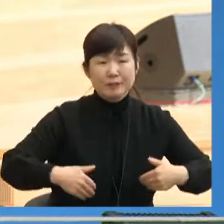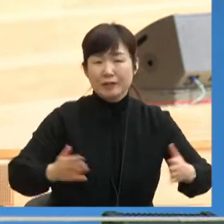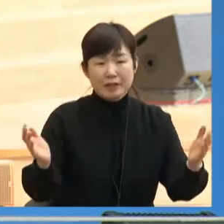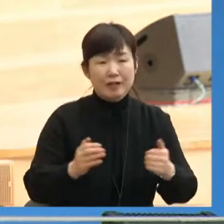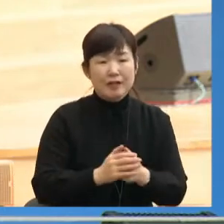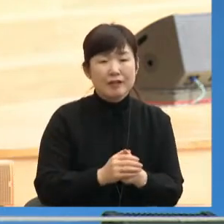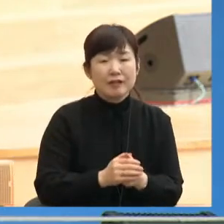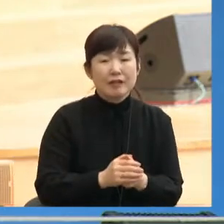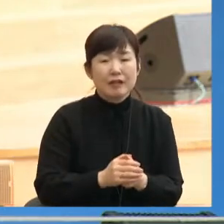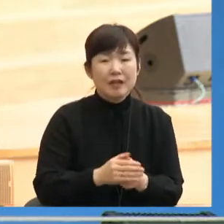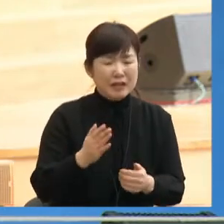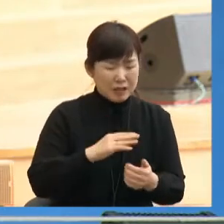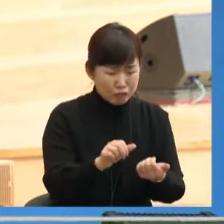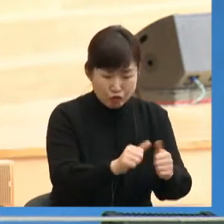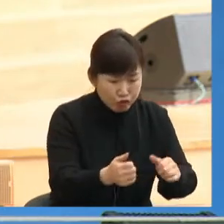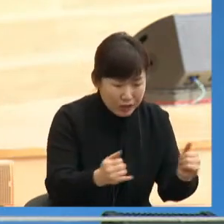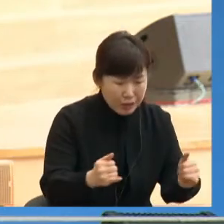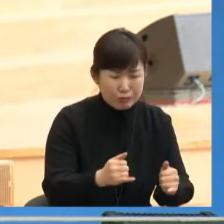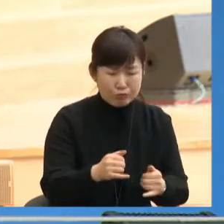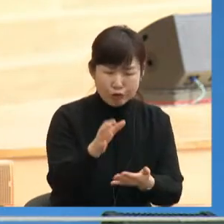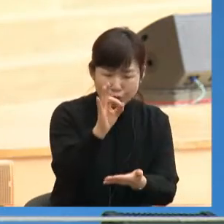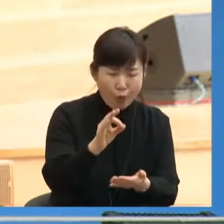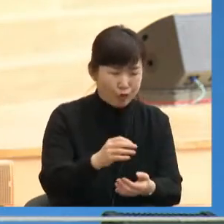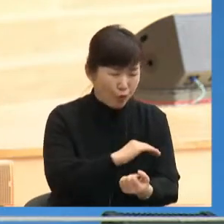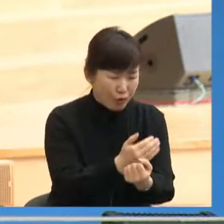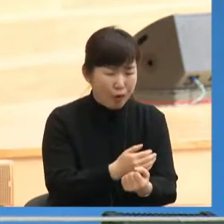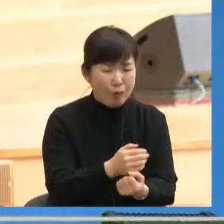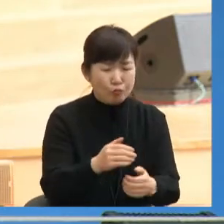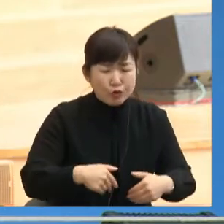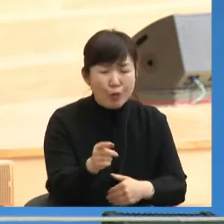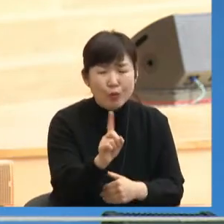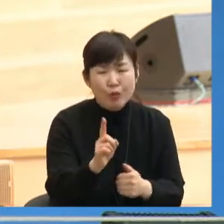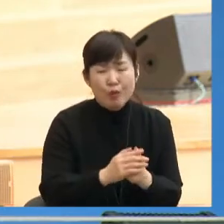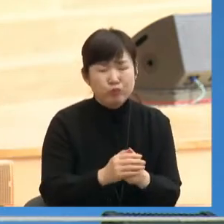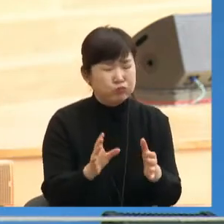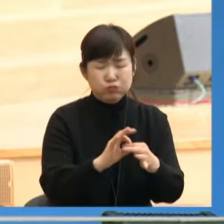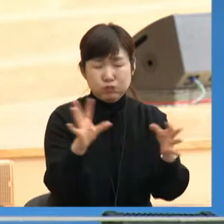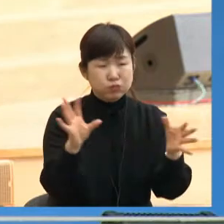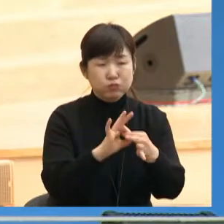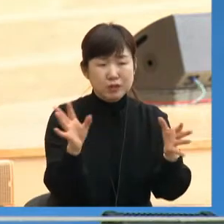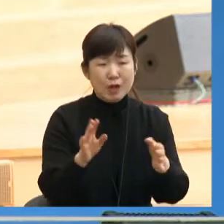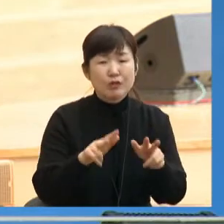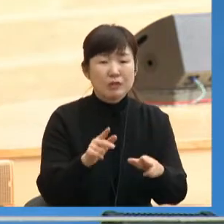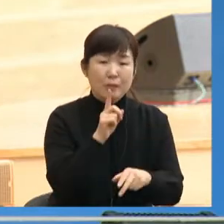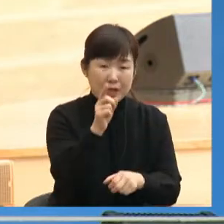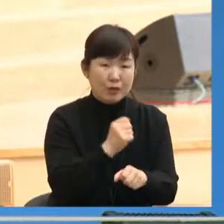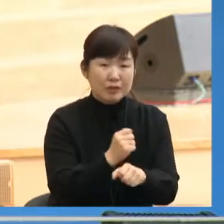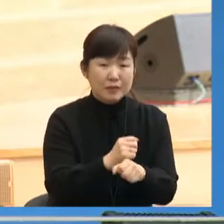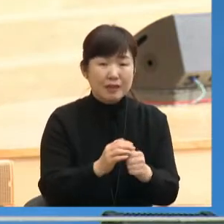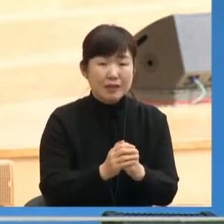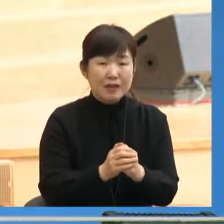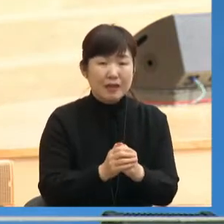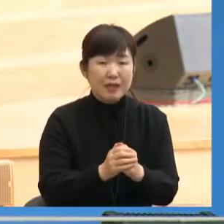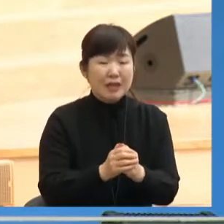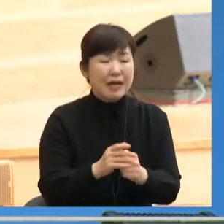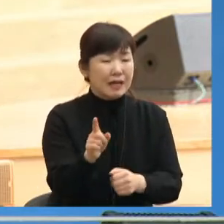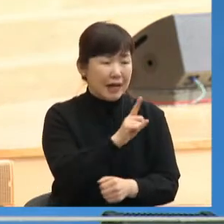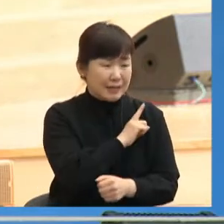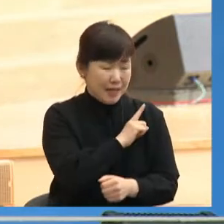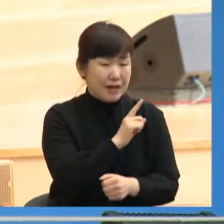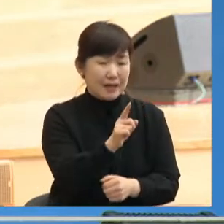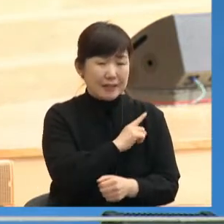없습니다. 죽은 놈에게 무슨 돈과 권력이 필요합니까? 지금 이 말을 하고 있는 거예요. 진짜 우리가 회복되어야 될 것이